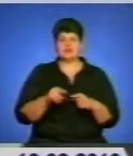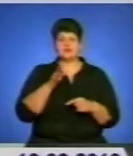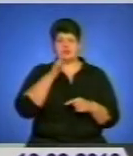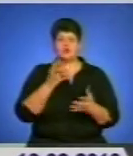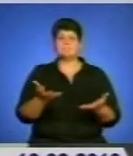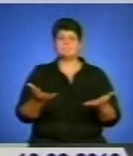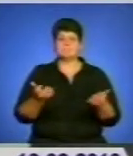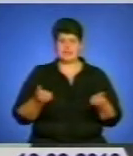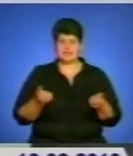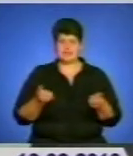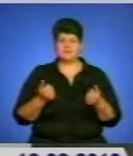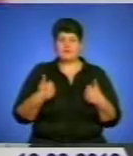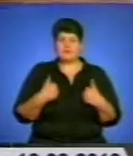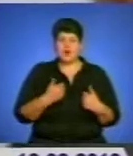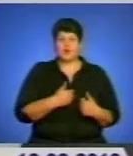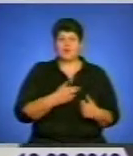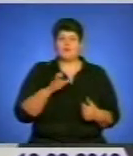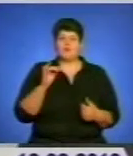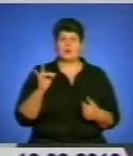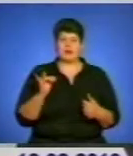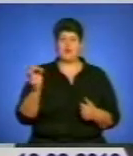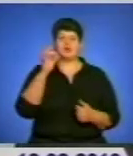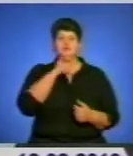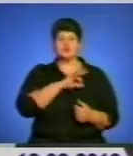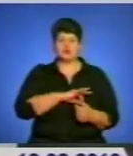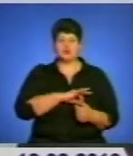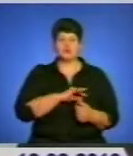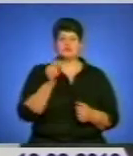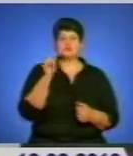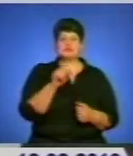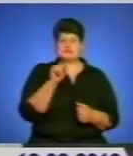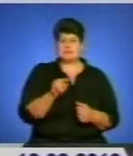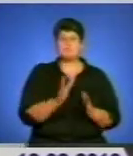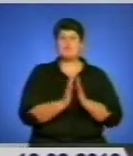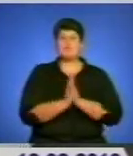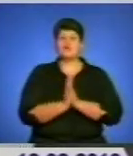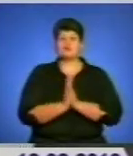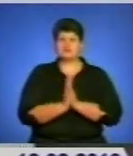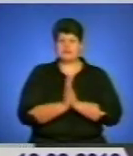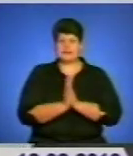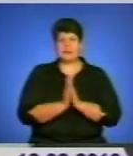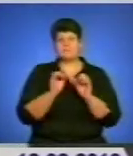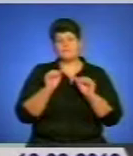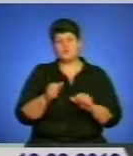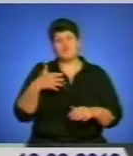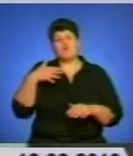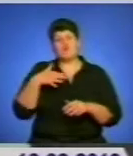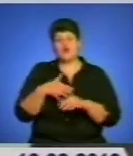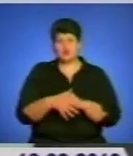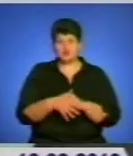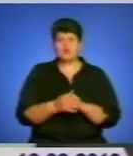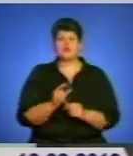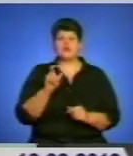прийняті. Я хотів би, користуючись тим, попросити десь, можливо, розуміння в